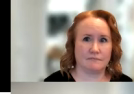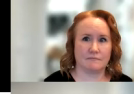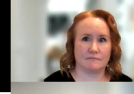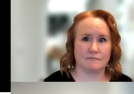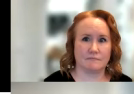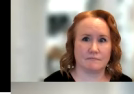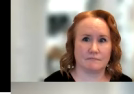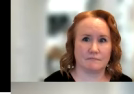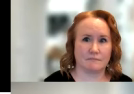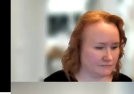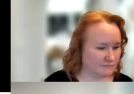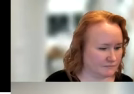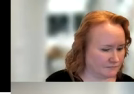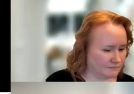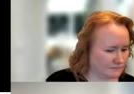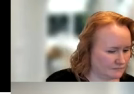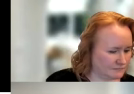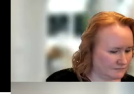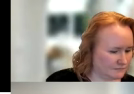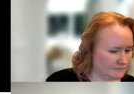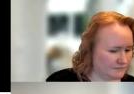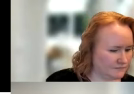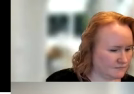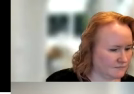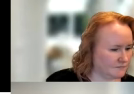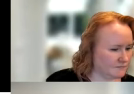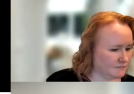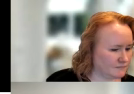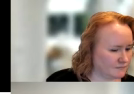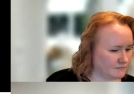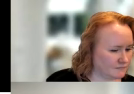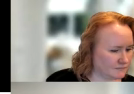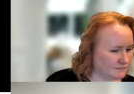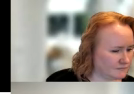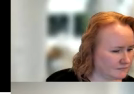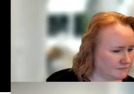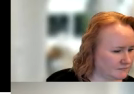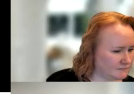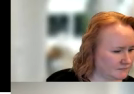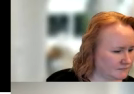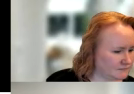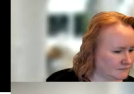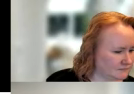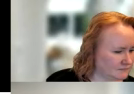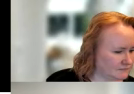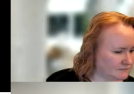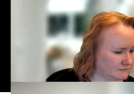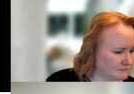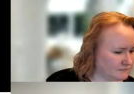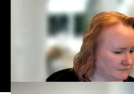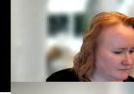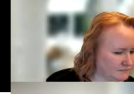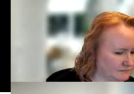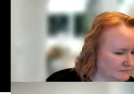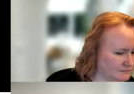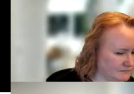oss også å ha full oversikt over alle kriker og kroker av regelverket, så vi har jobbet en god del med det, men vi har vært et stort